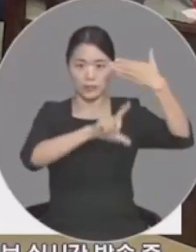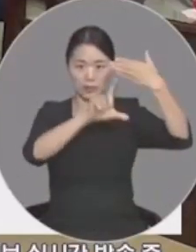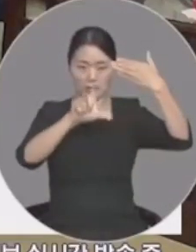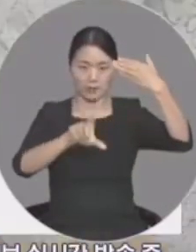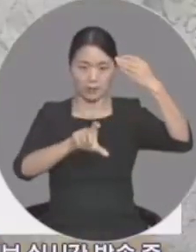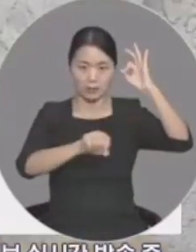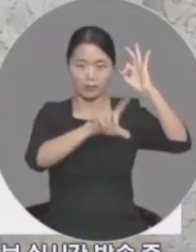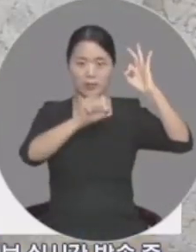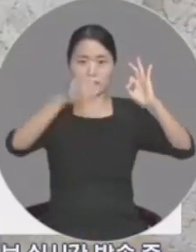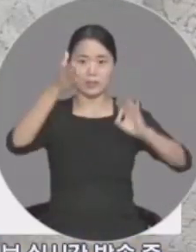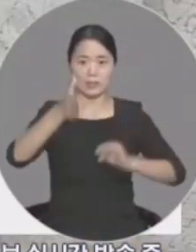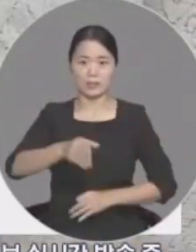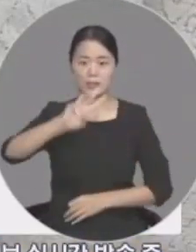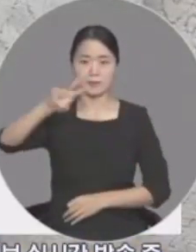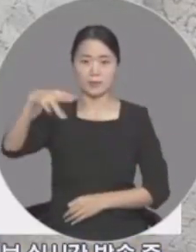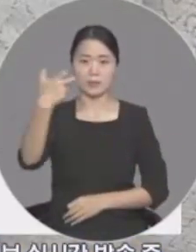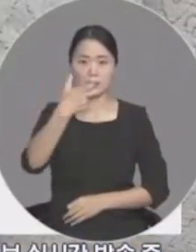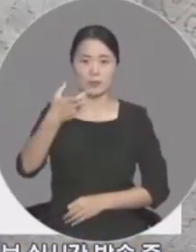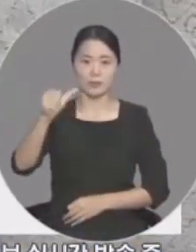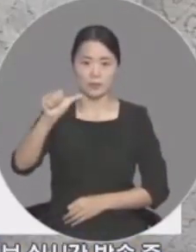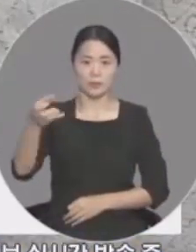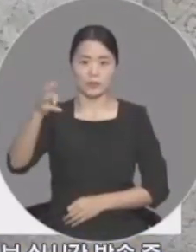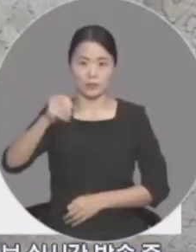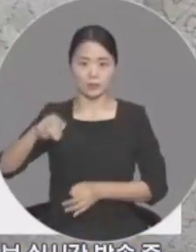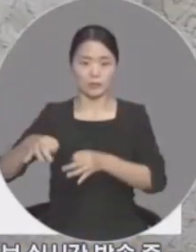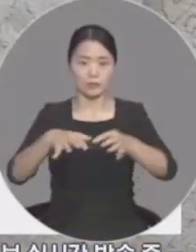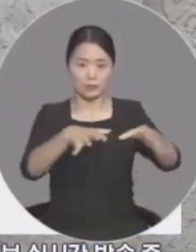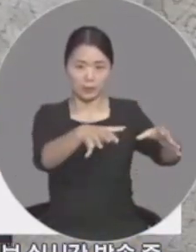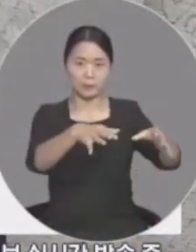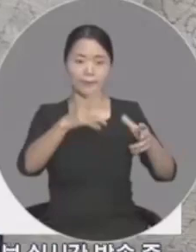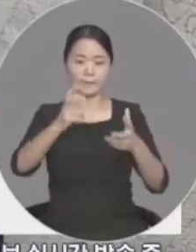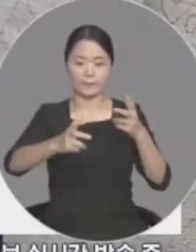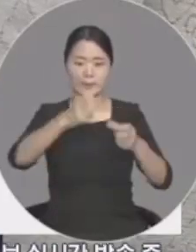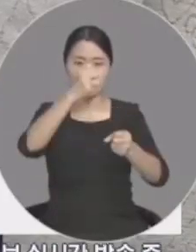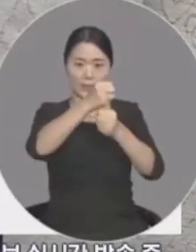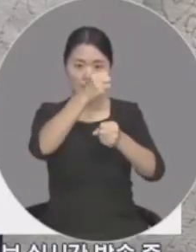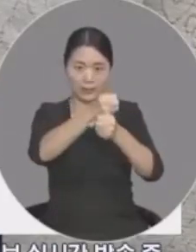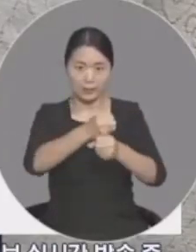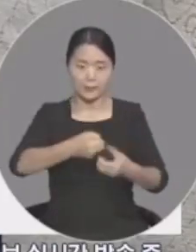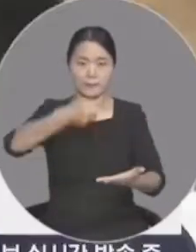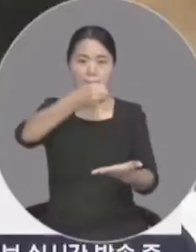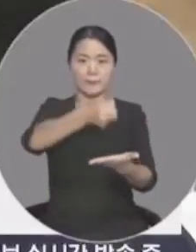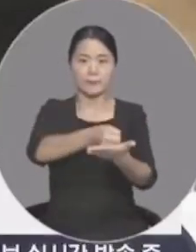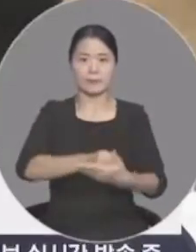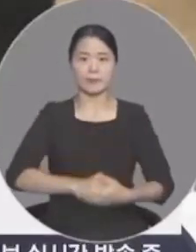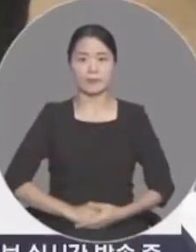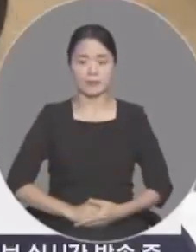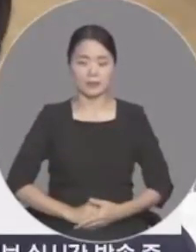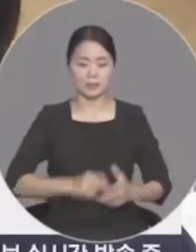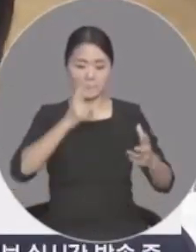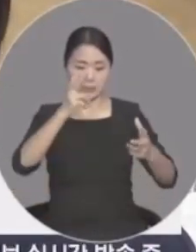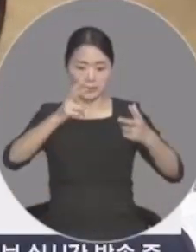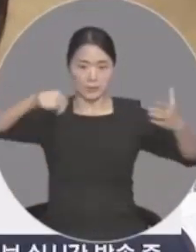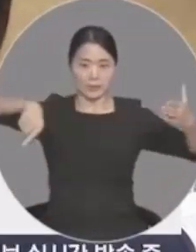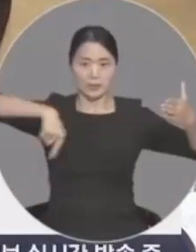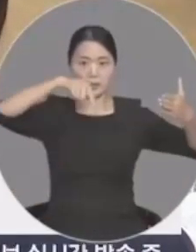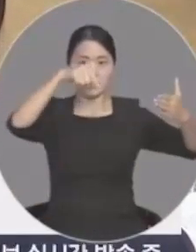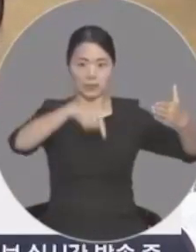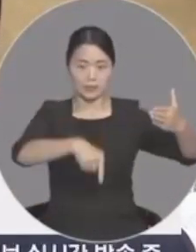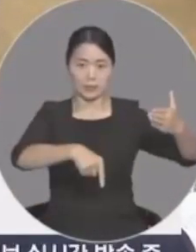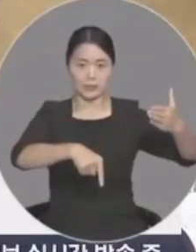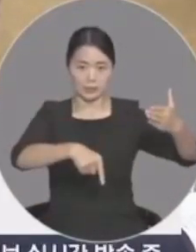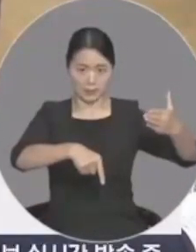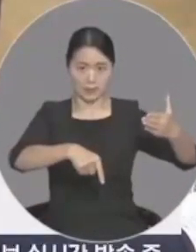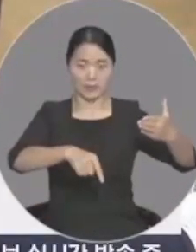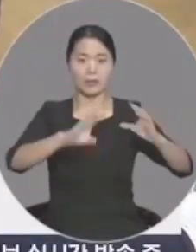375억 원을 투입 바이오 디젤 생산 공장을 짓기로 했습니다 현 사업장 유효부진회에 지어질